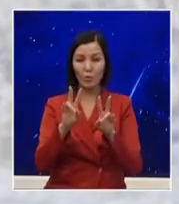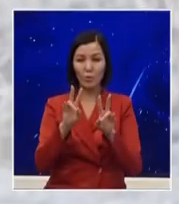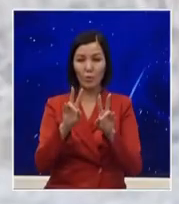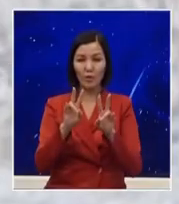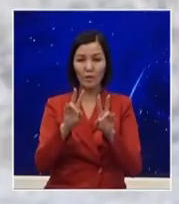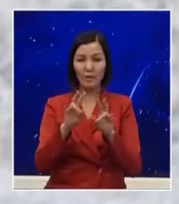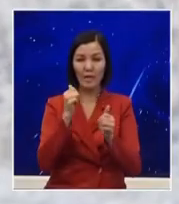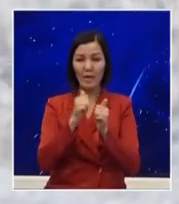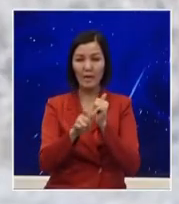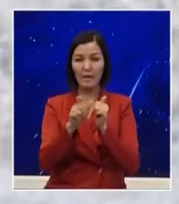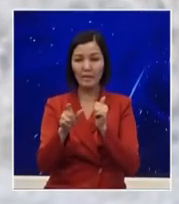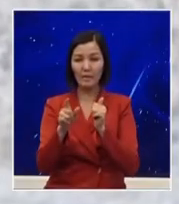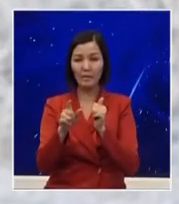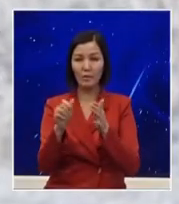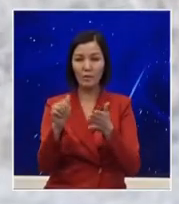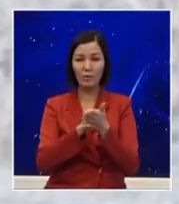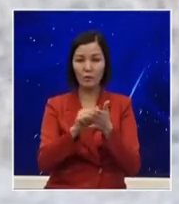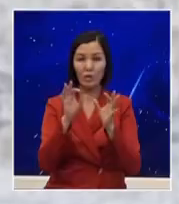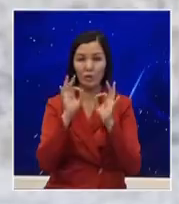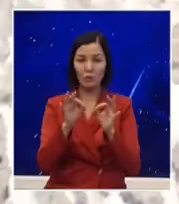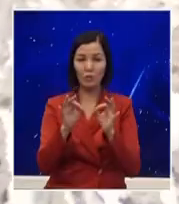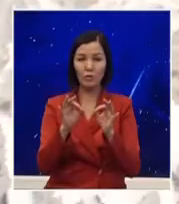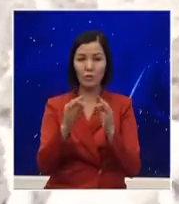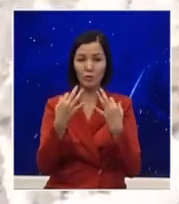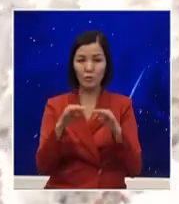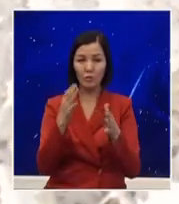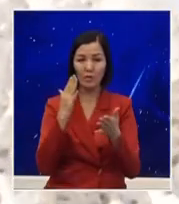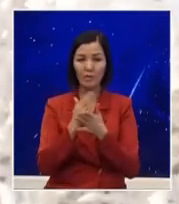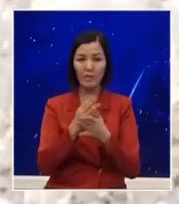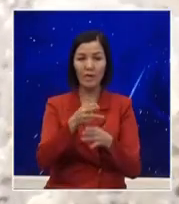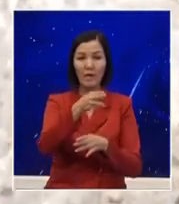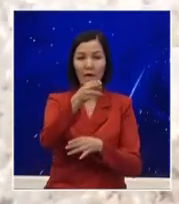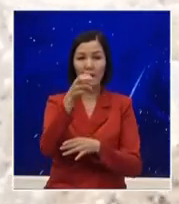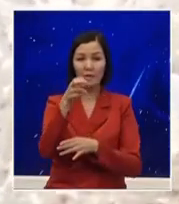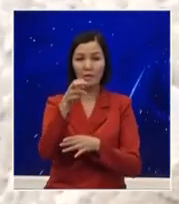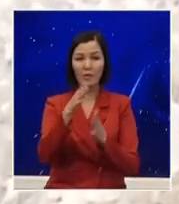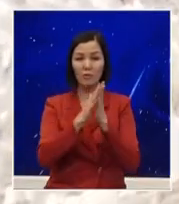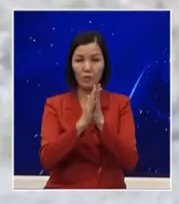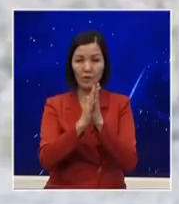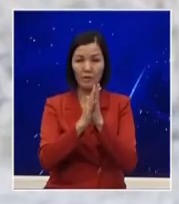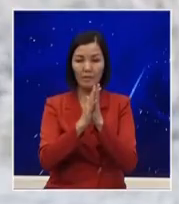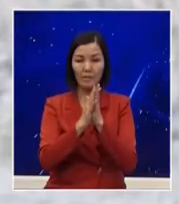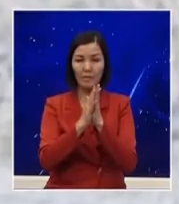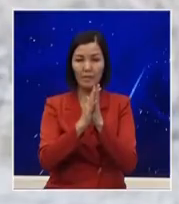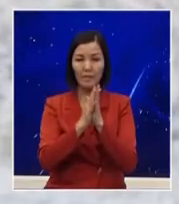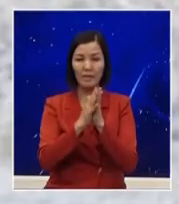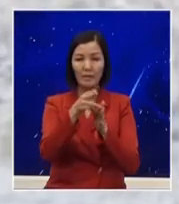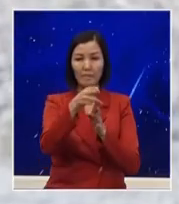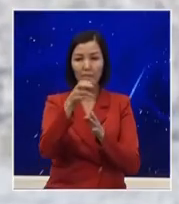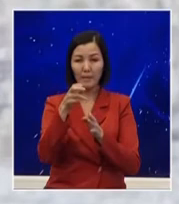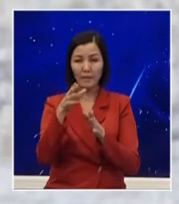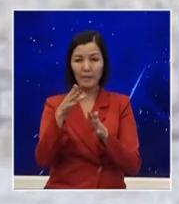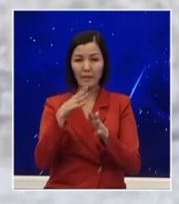барысында әрқайсының төлқұжаттары бәрі дұрыс болып тексерді. Аңға шығатын аңшыларға сұрайтыным, мылтық ату